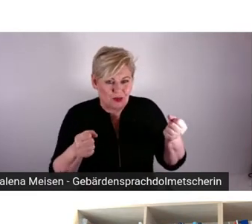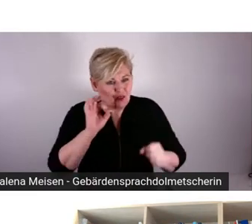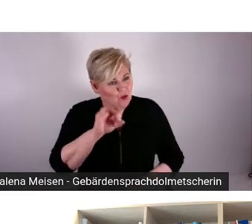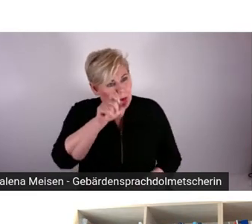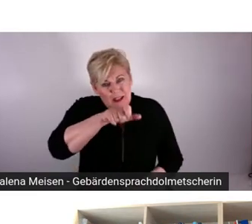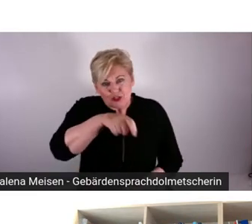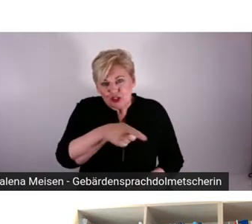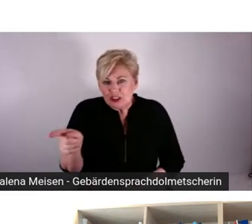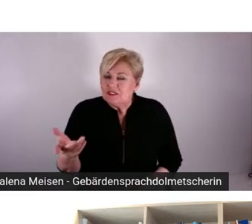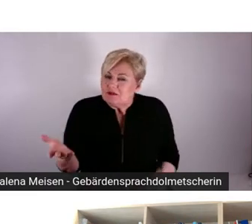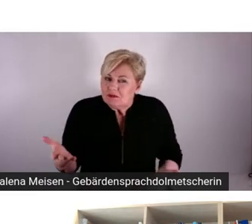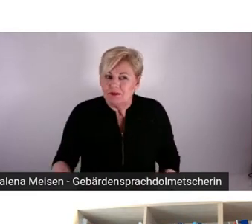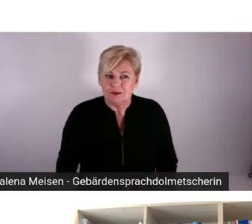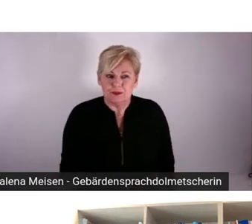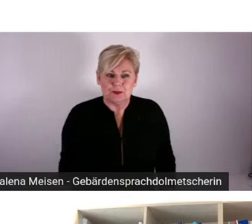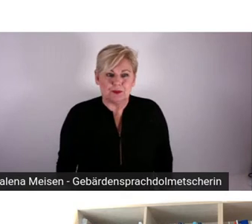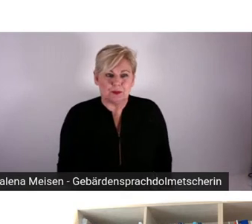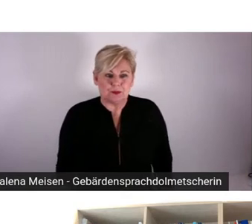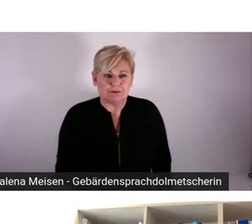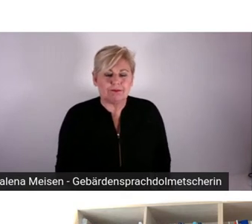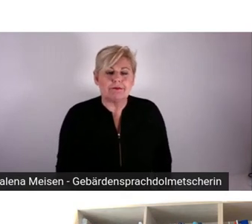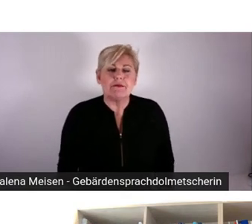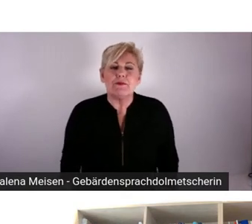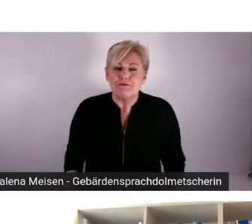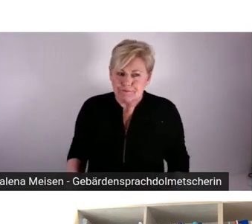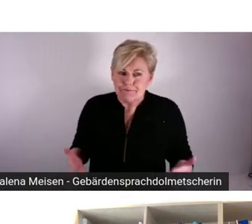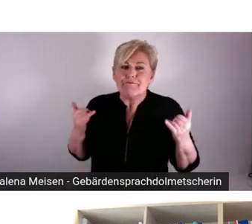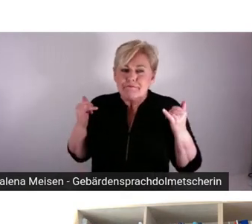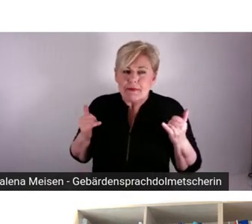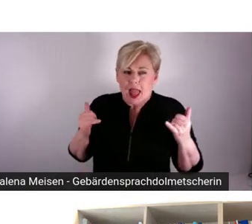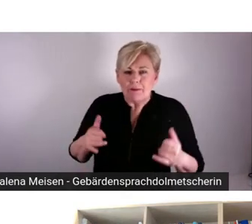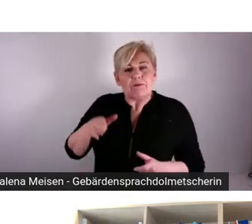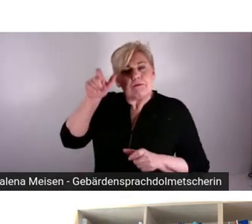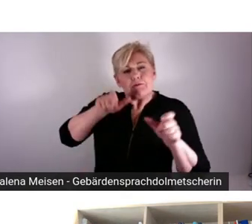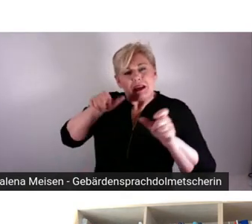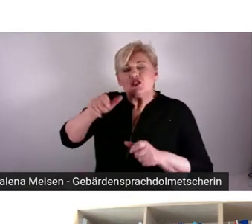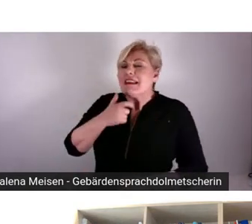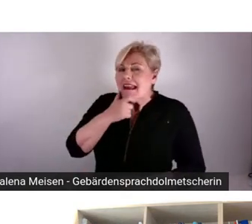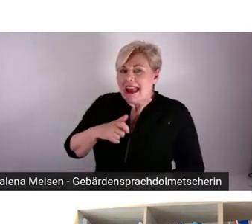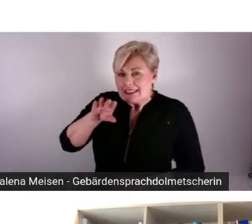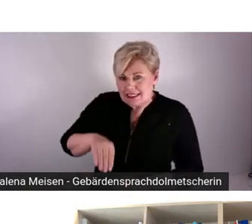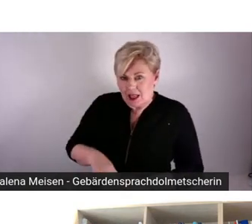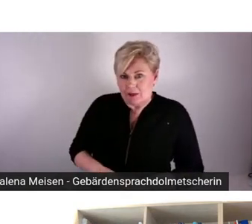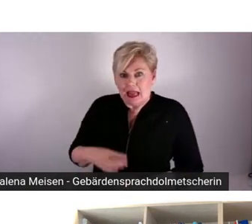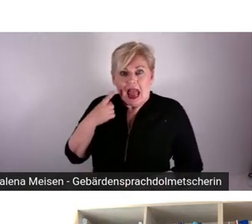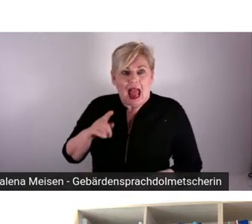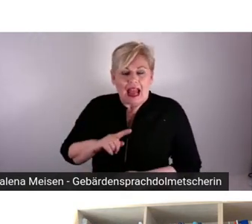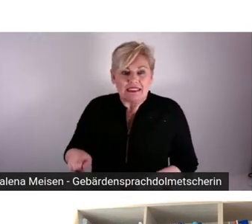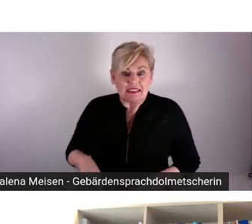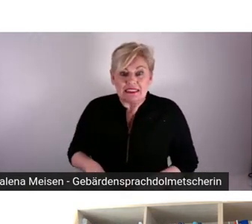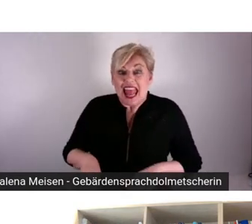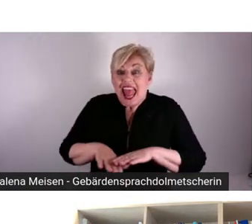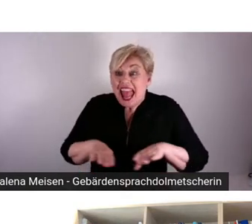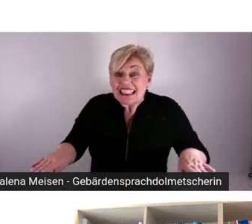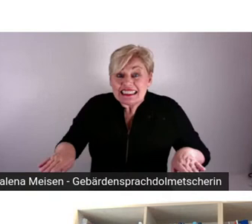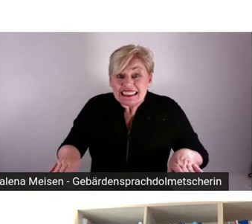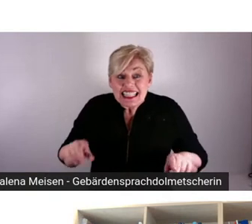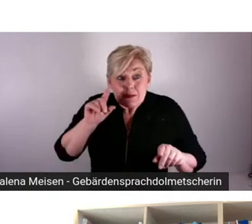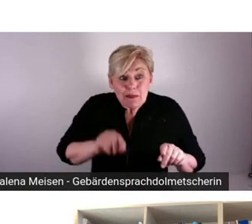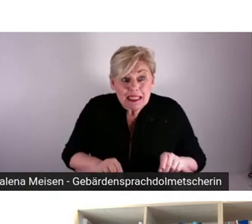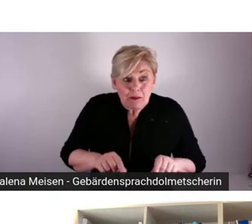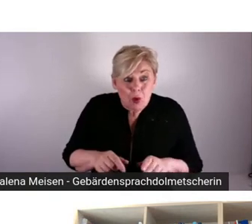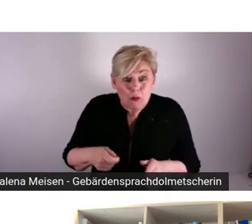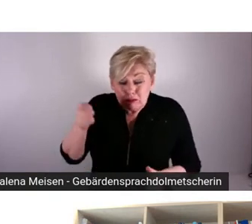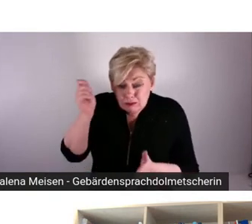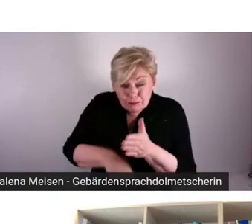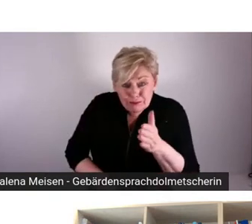selbst. Ja, also Menschen ernst nehmen heißt nicht, ihnen das Existenzminimum wegzusanktionieren. Also das finde ich